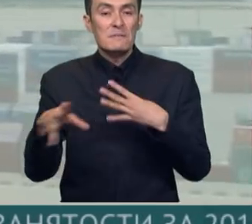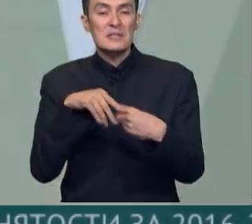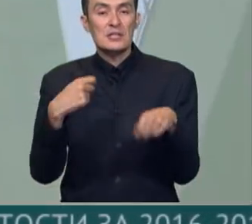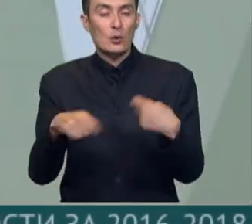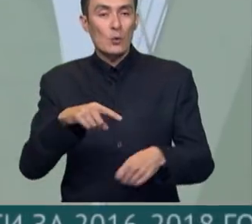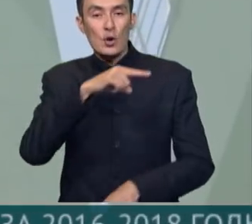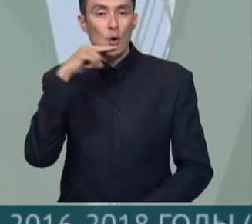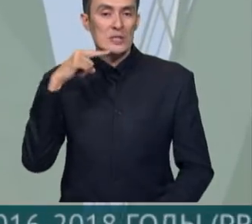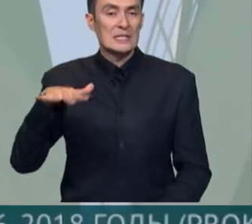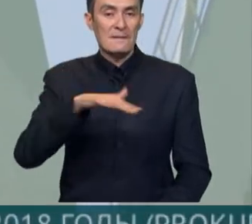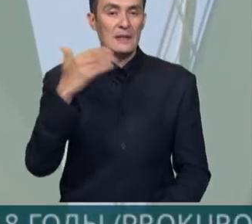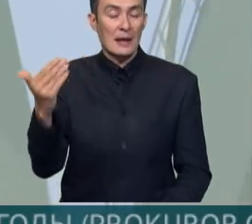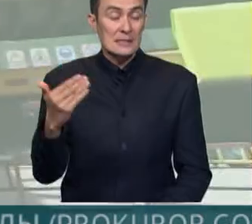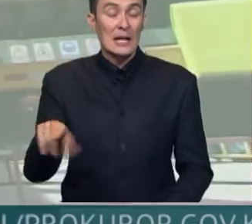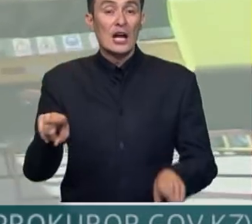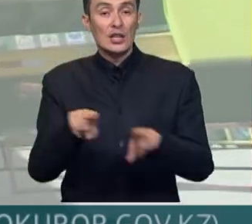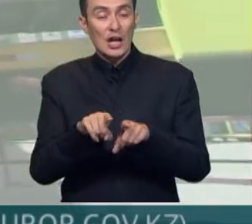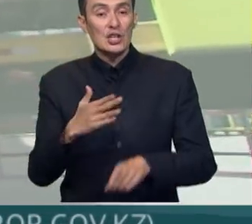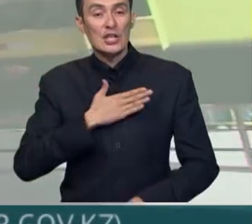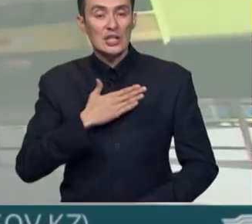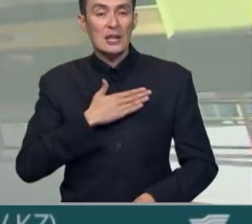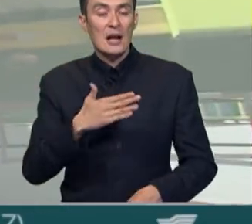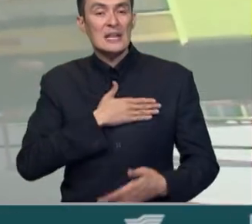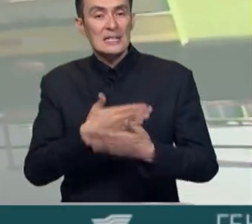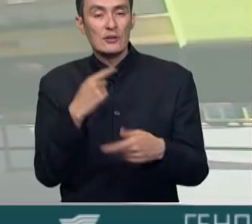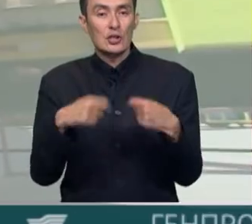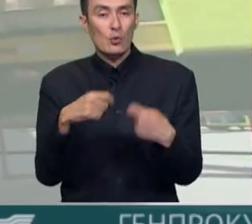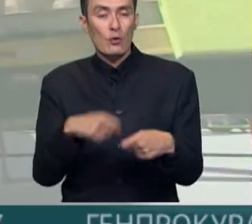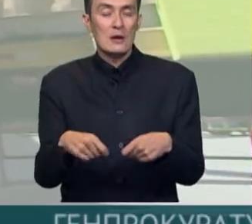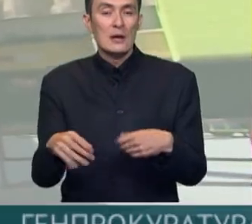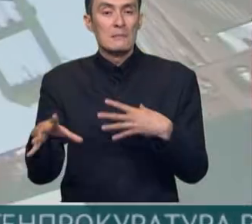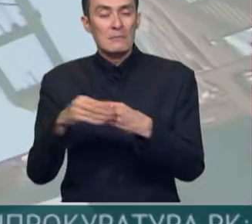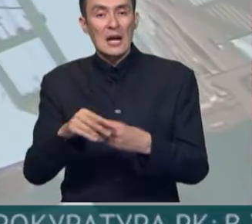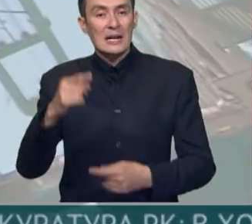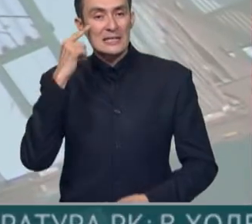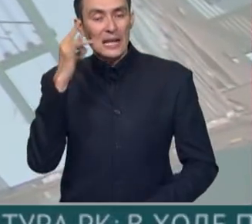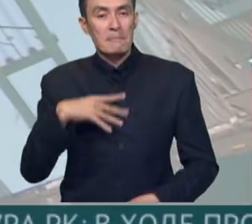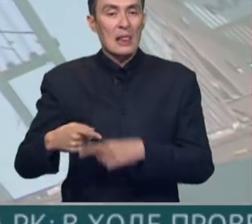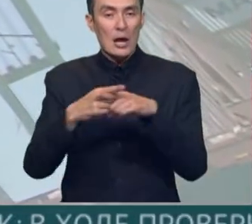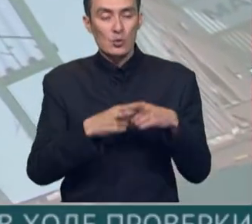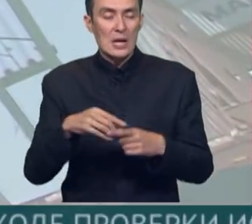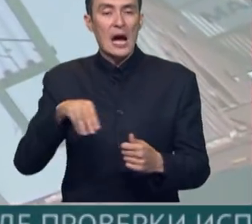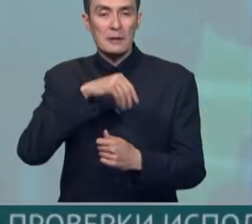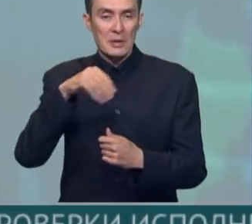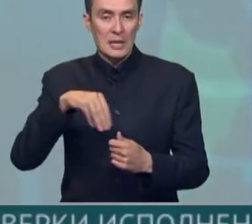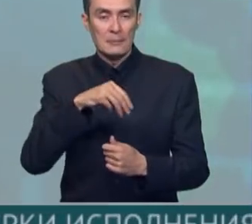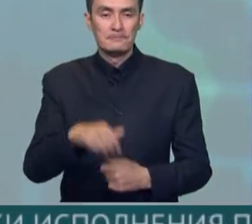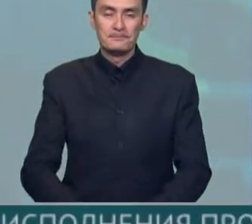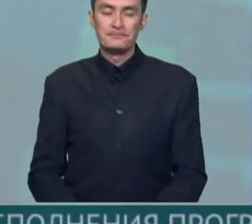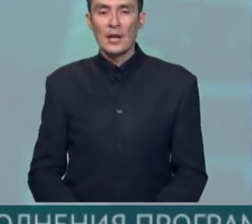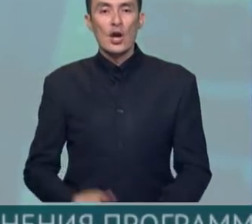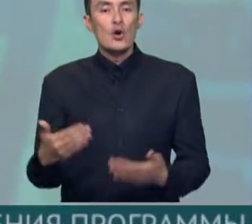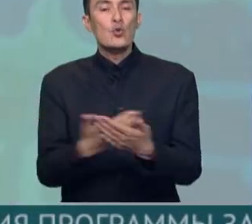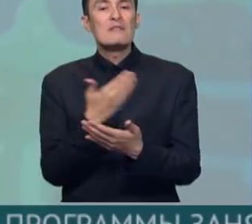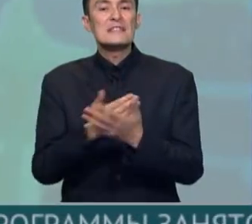на Российскую Федерацию. Также наши активные торговые партнеры – Кыргызстан, Беларусь и Армения. И